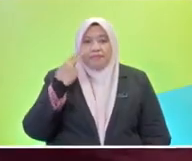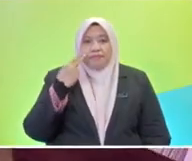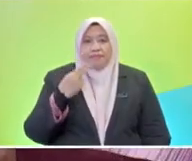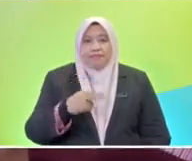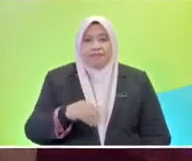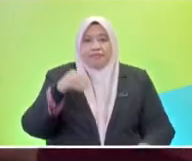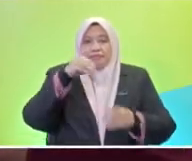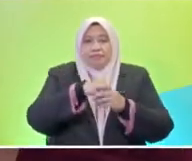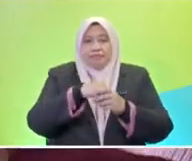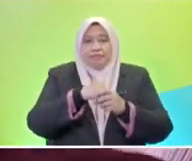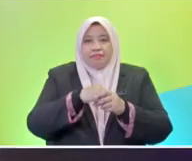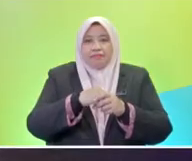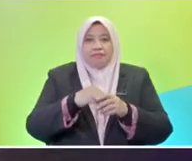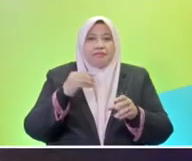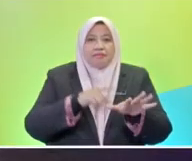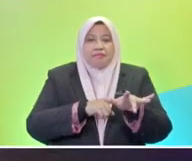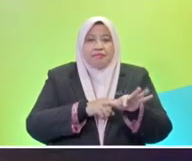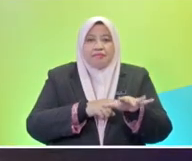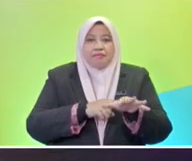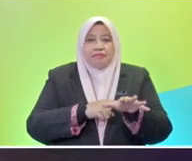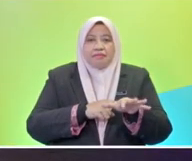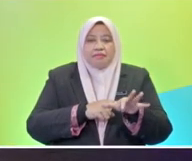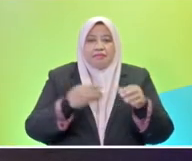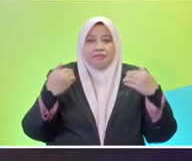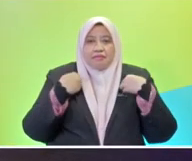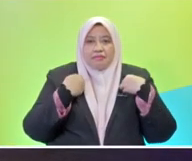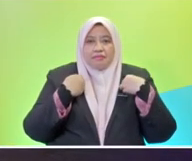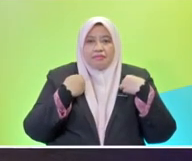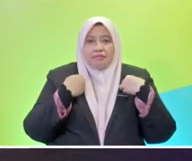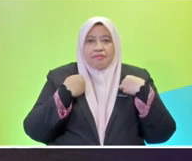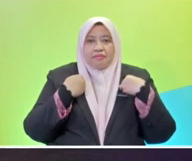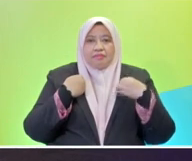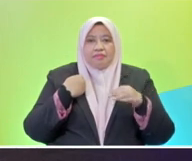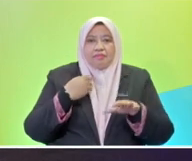Sebab dalam daun ni, dia ada